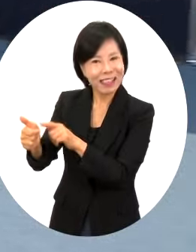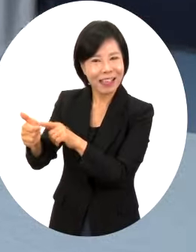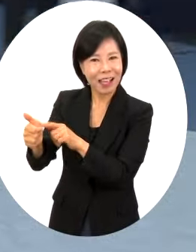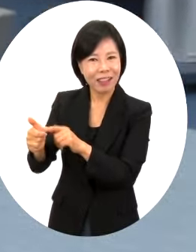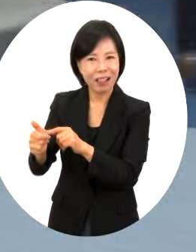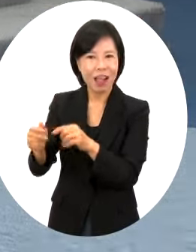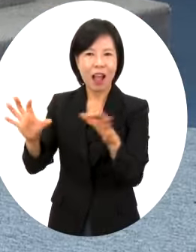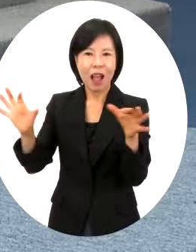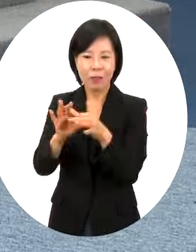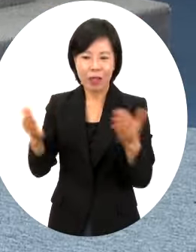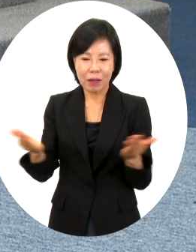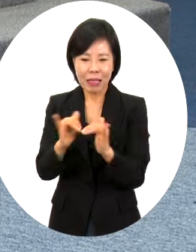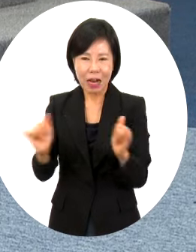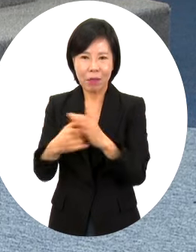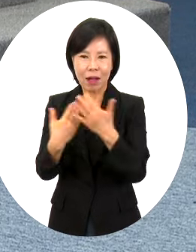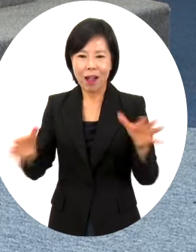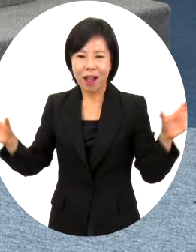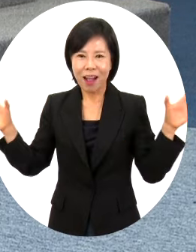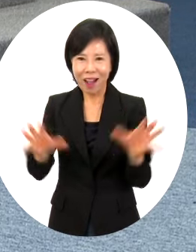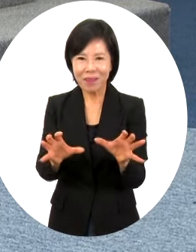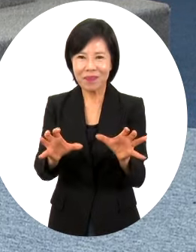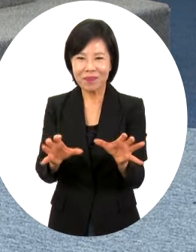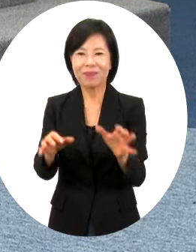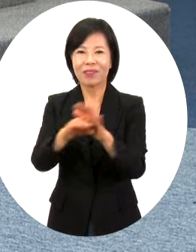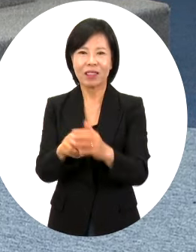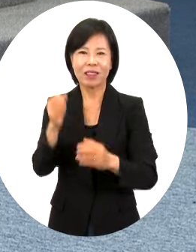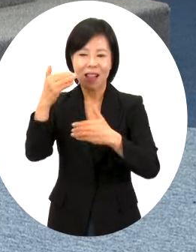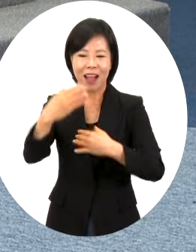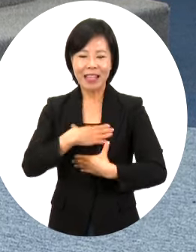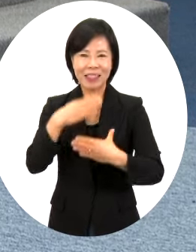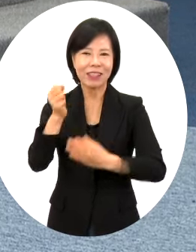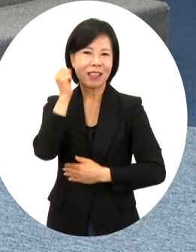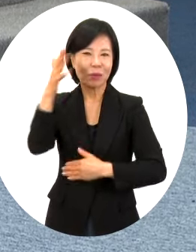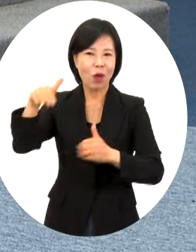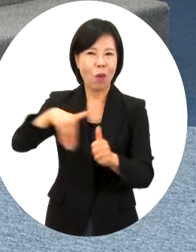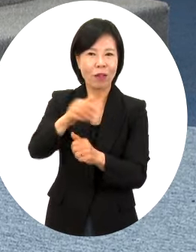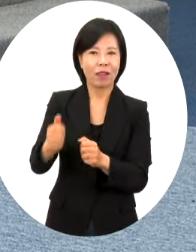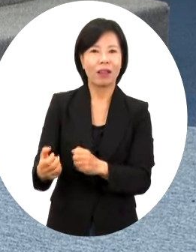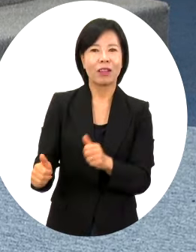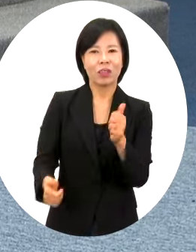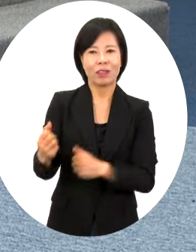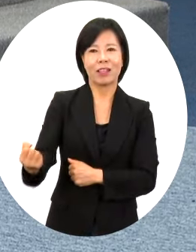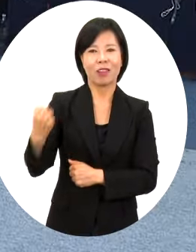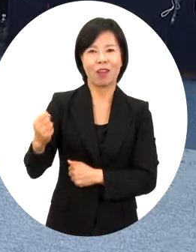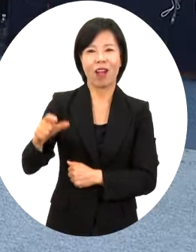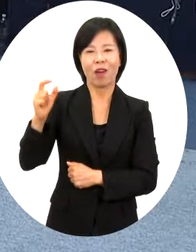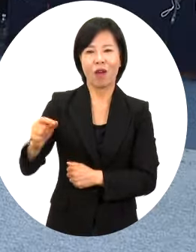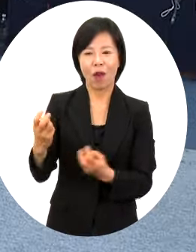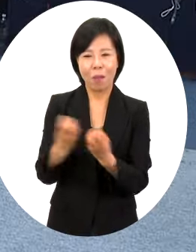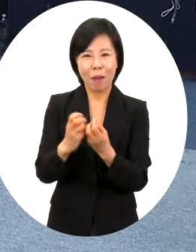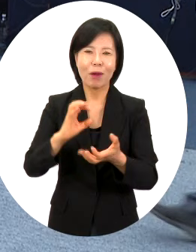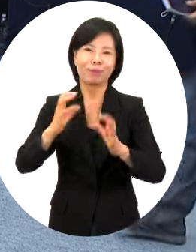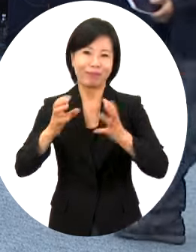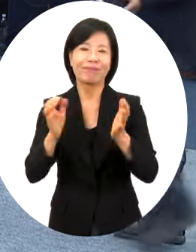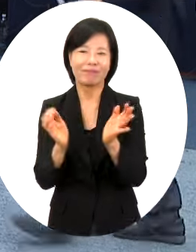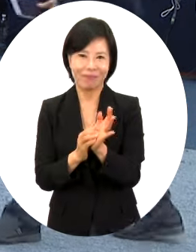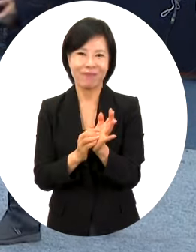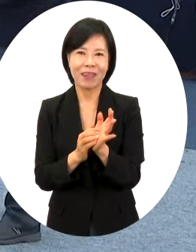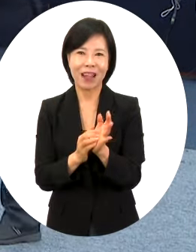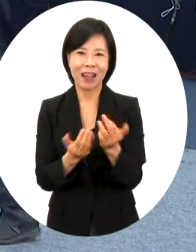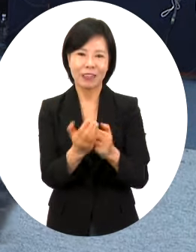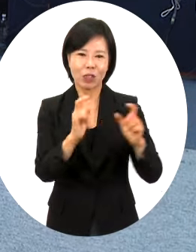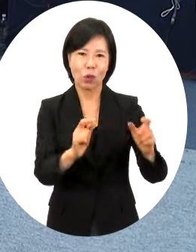사장 등 업계 대표와 종사자들이 참석해 안전한 숙박 환경 조성과 경쟁력 강화 방안을 집중